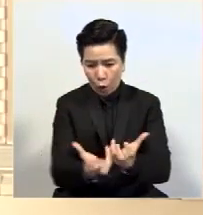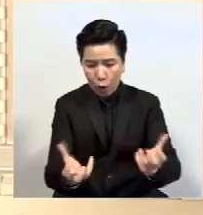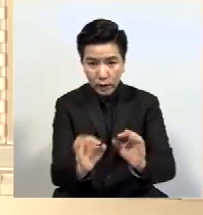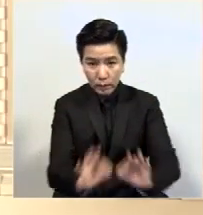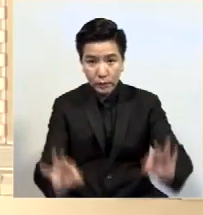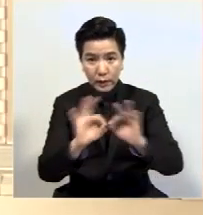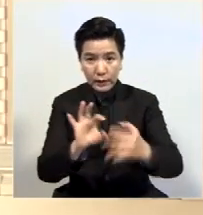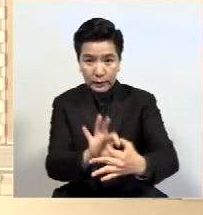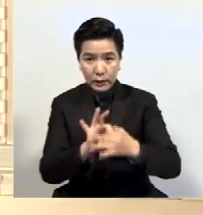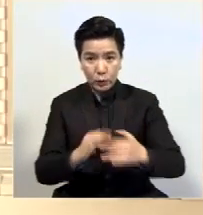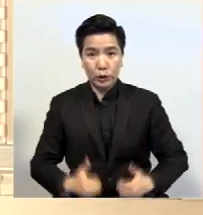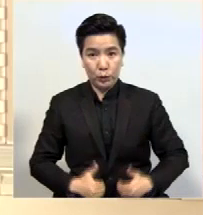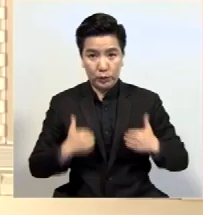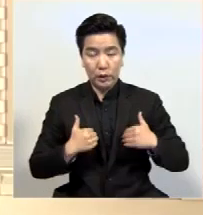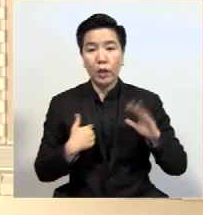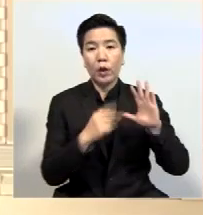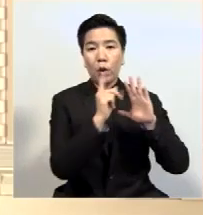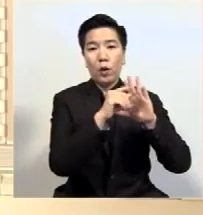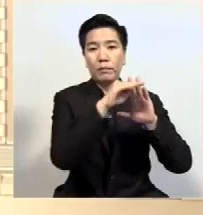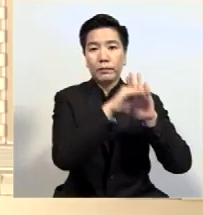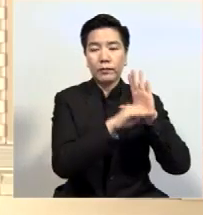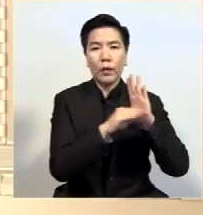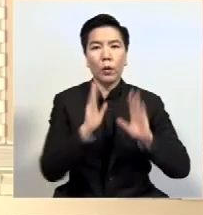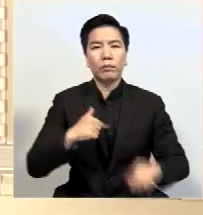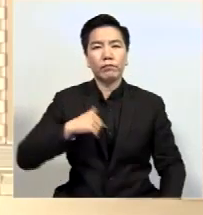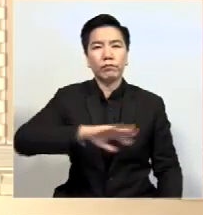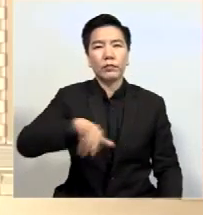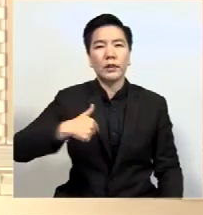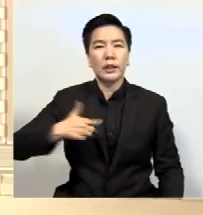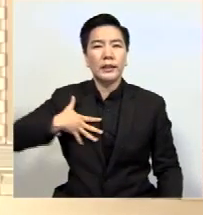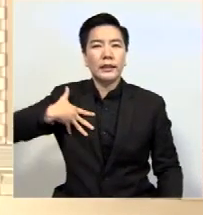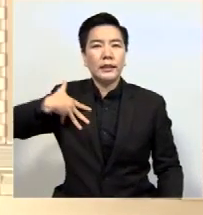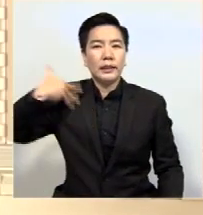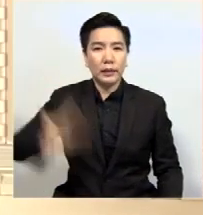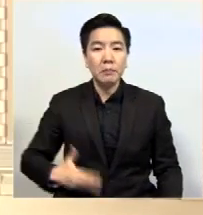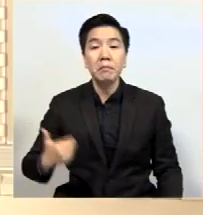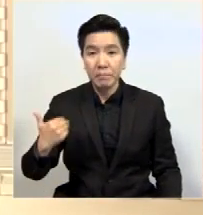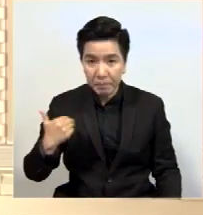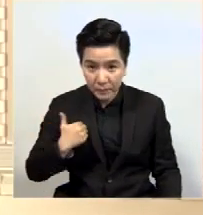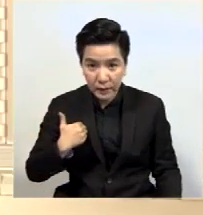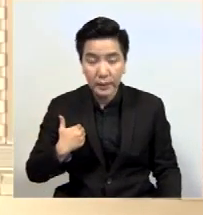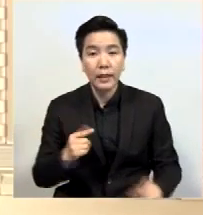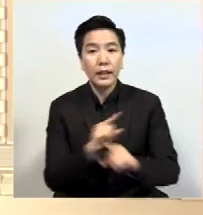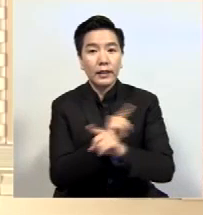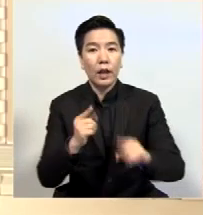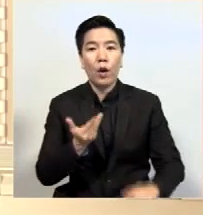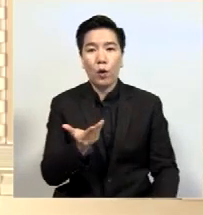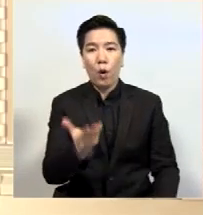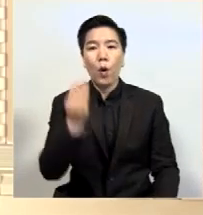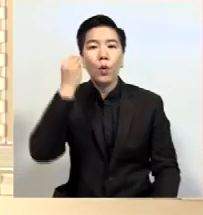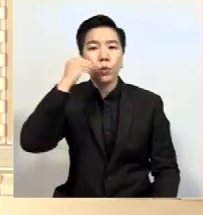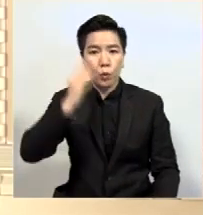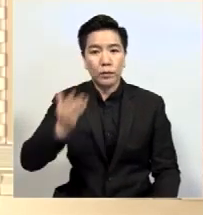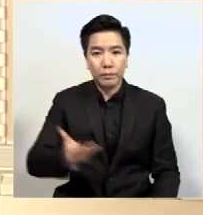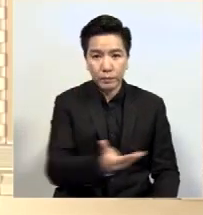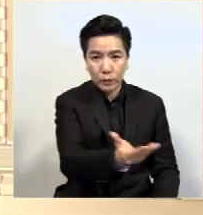วิตข้อกำหนดเหล่านี้อาจจะสร้างความไม่สะดวกกับพี่น้องประชาชนอยู่บ้างแต่ก็ขอให้ทุกท่านได้ร่